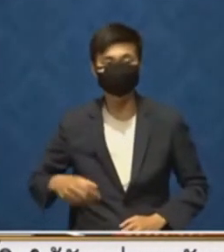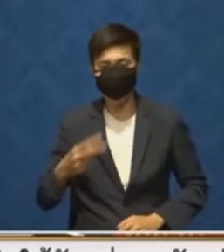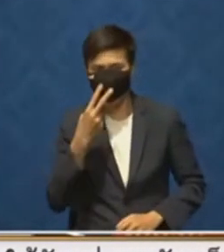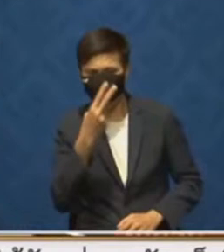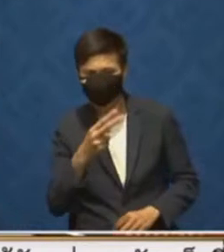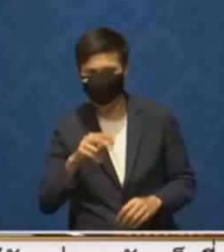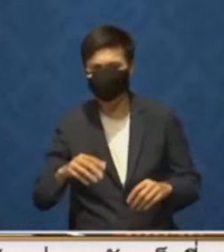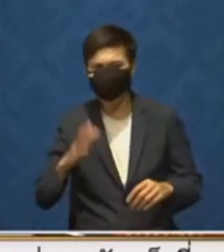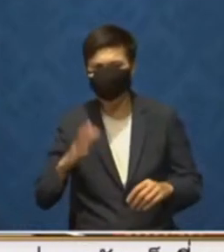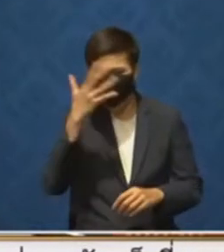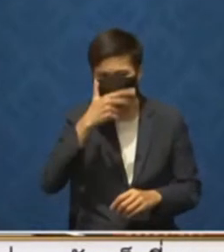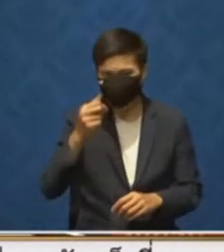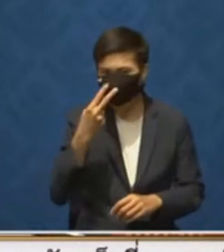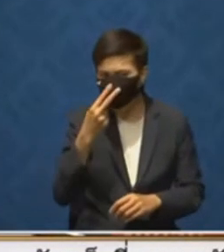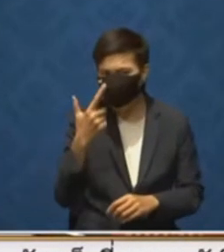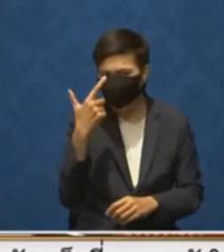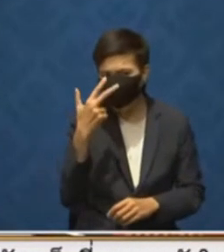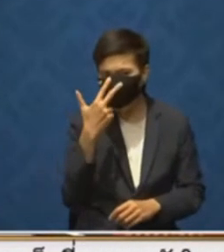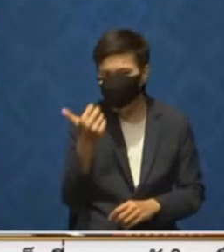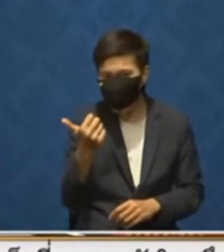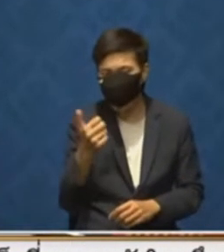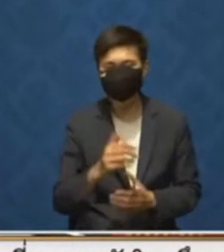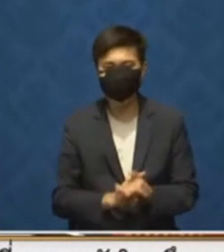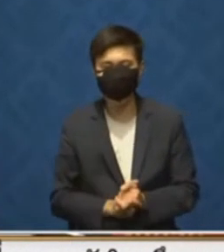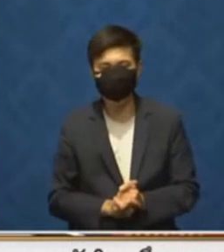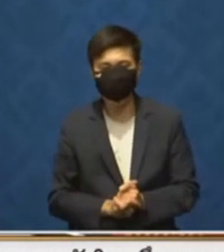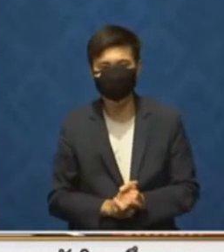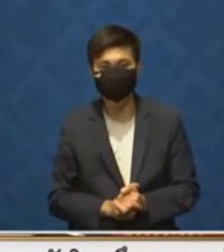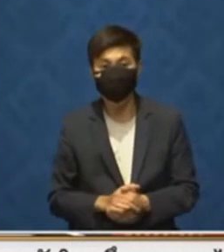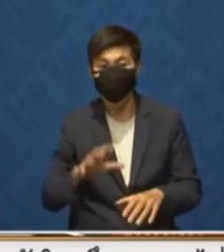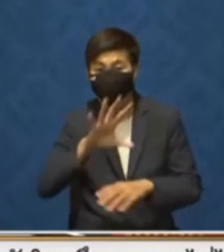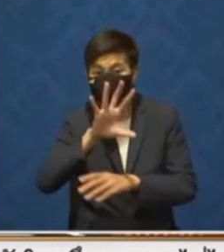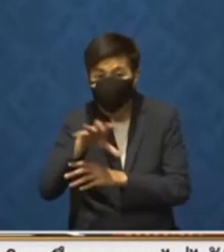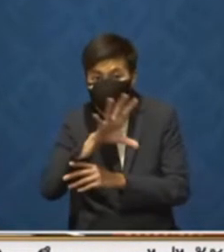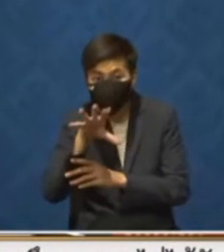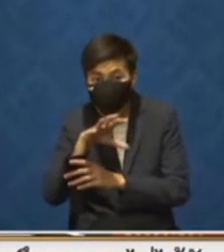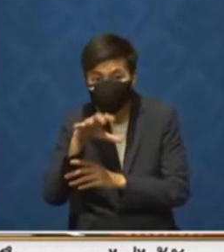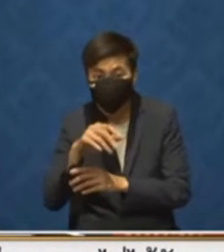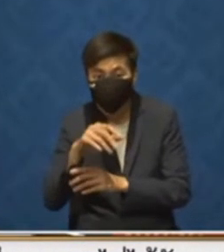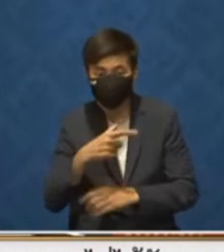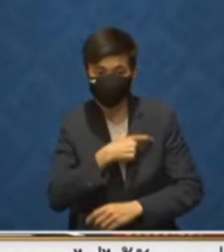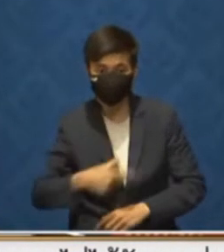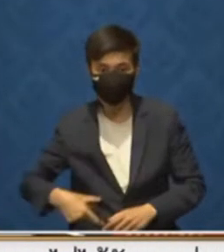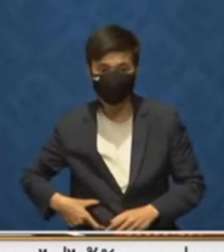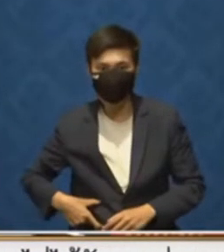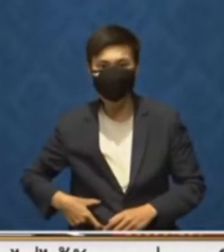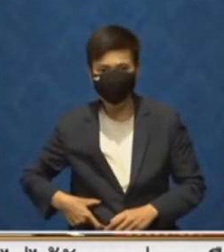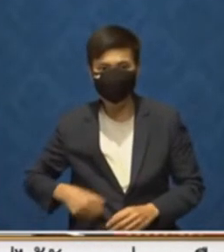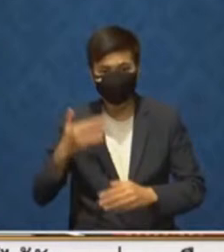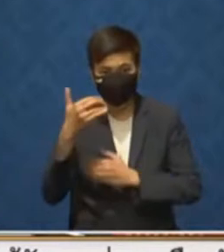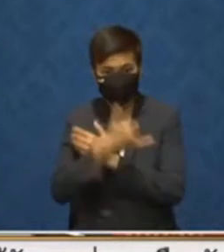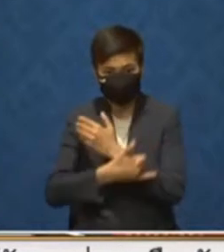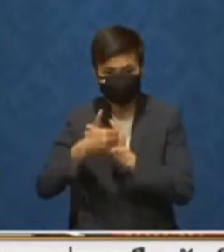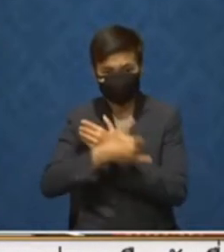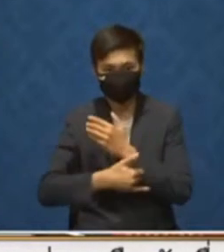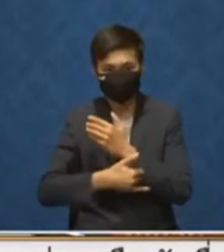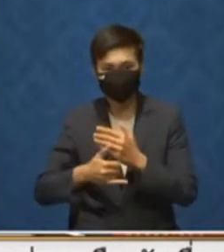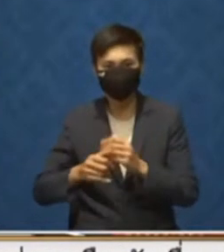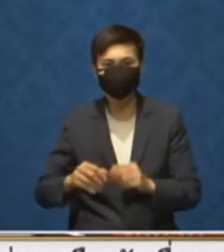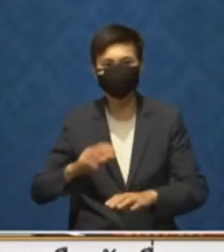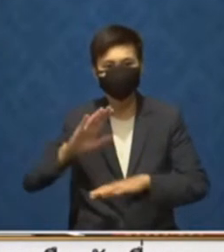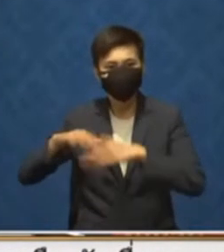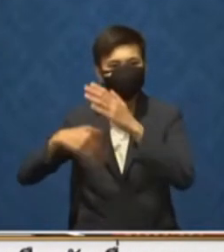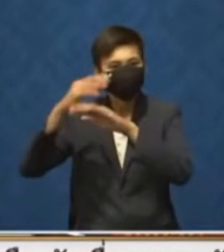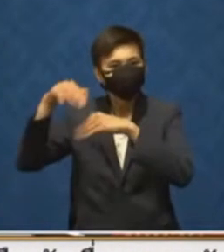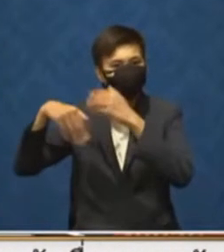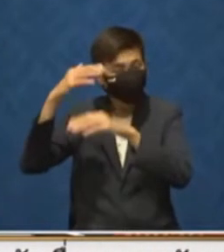สวยดูดีดูใหญ่ดูเยอะแล้วหลอกจักรพรรดิว่าบ้านเมืองเราเจริญประชาชนเราพาสุดแต่